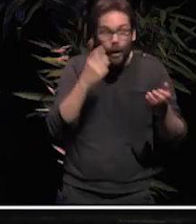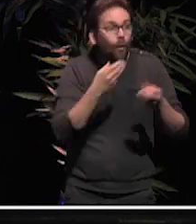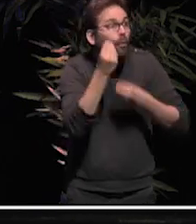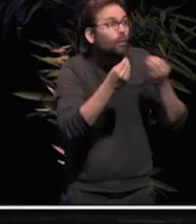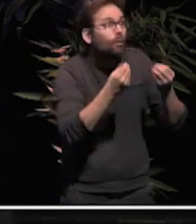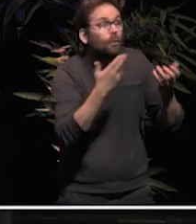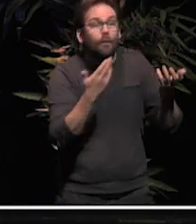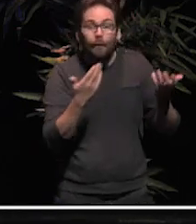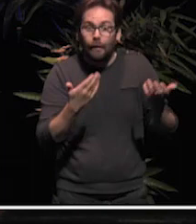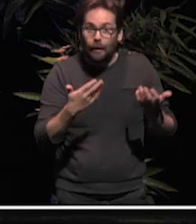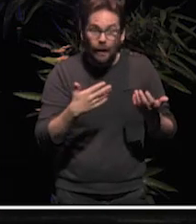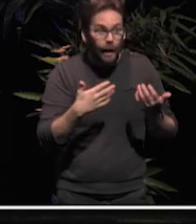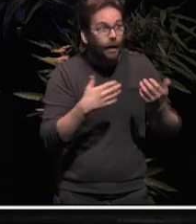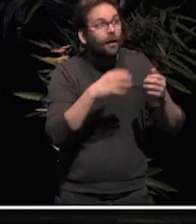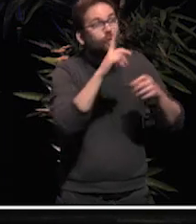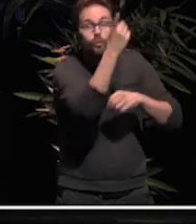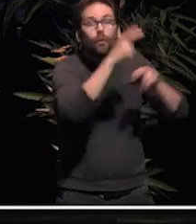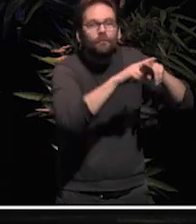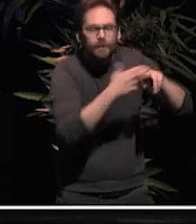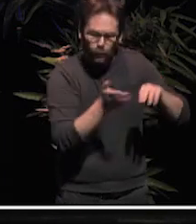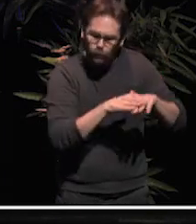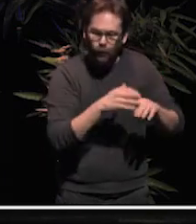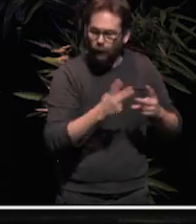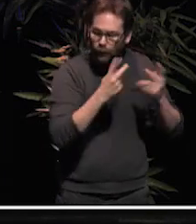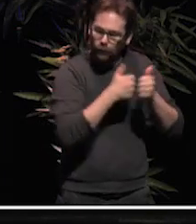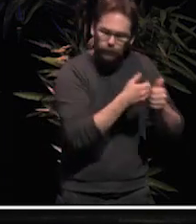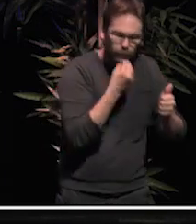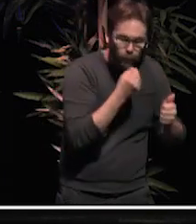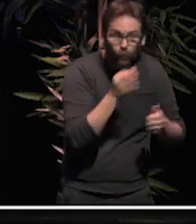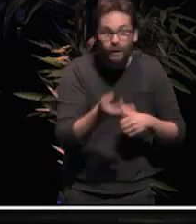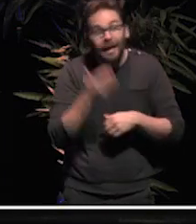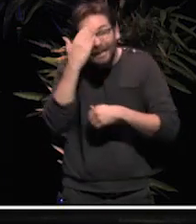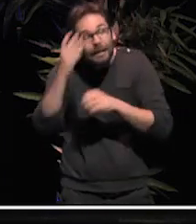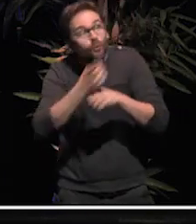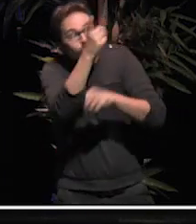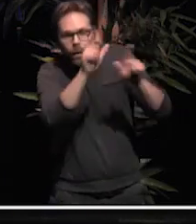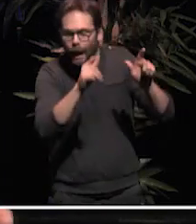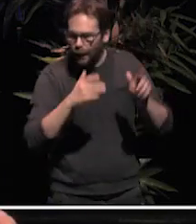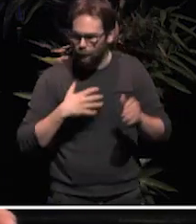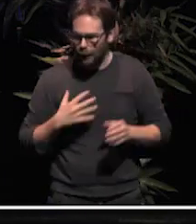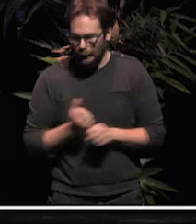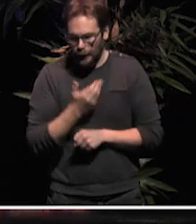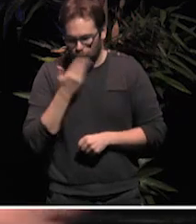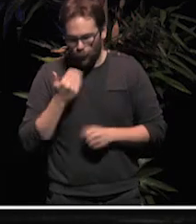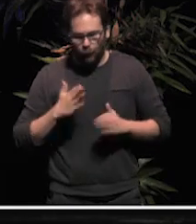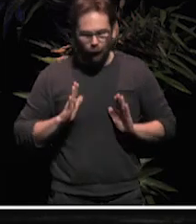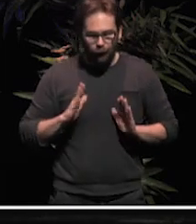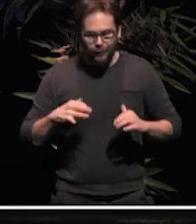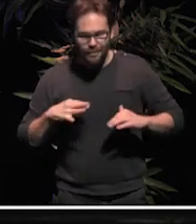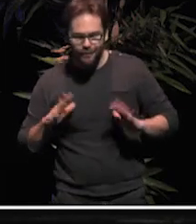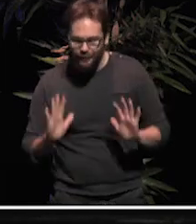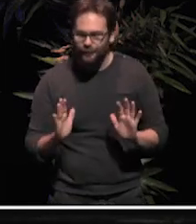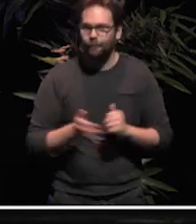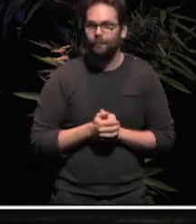pas, mais j'ai mené une vie conformément à ses valeurs, ou bien il existe, et tu dis win-win, il ne savait pas le mot, mais je serais récompensé. Et tant mieux. Tant mieux, je serais